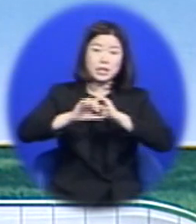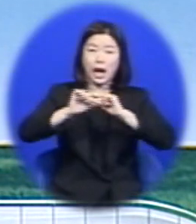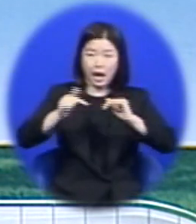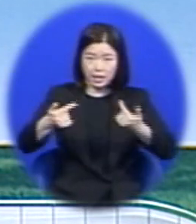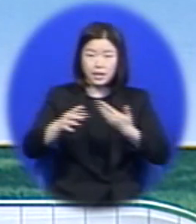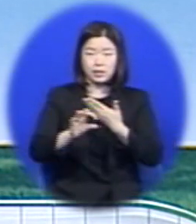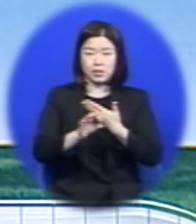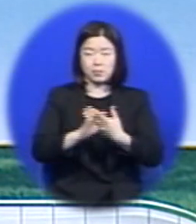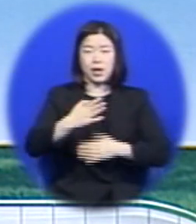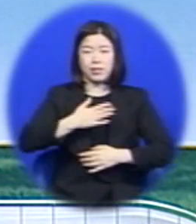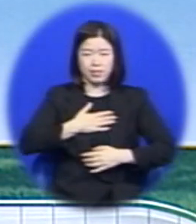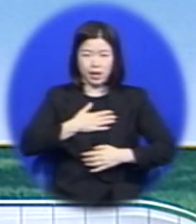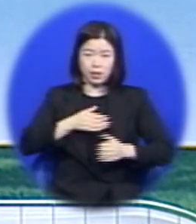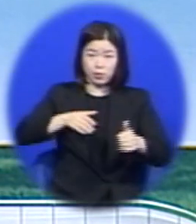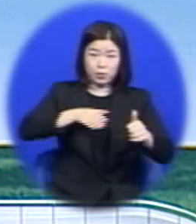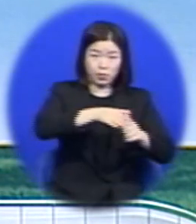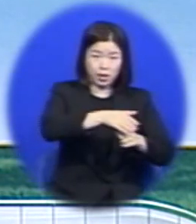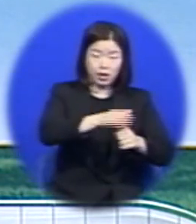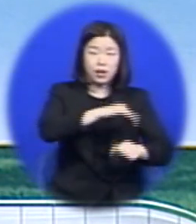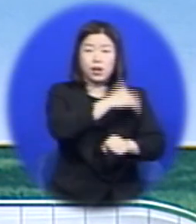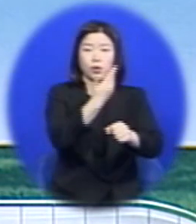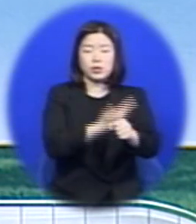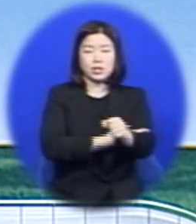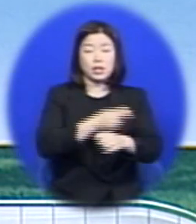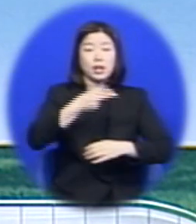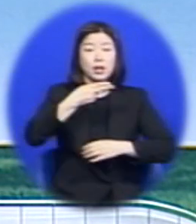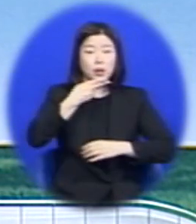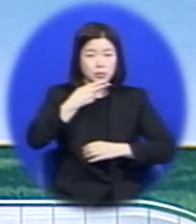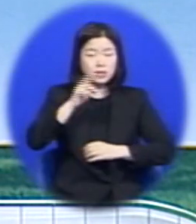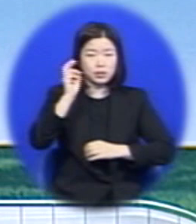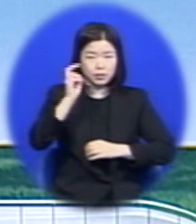아니하셨다면 나를 해할 권세가 없었으리니.